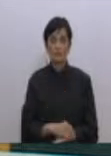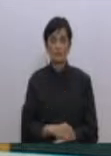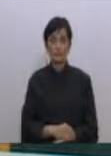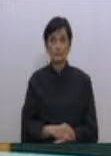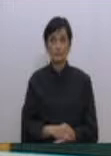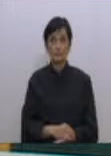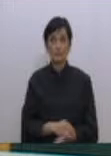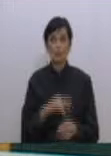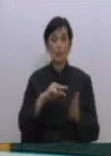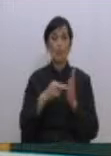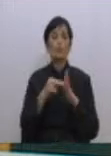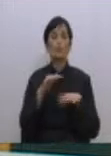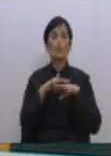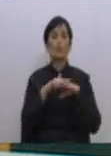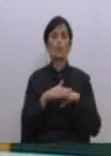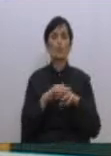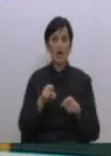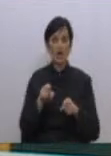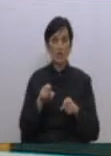Piugeze.